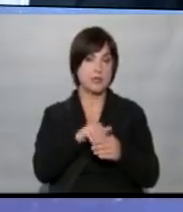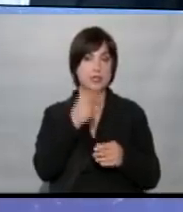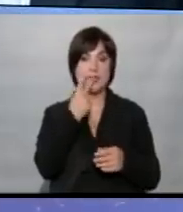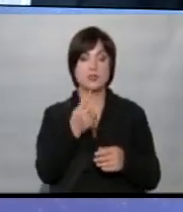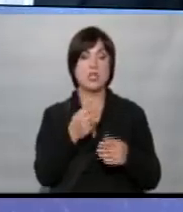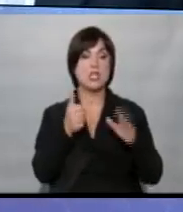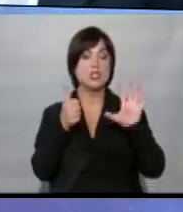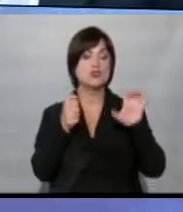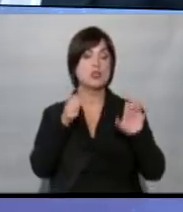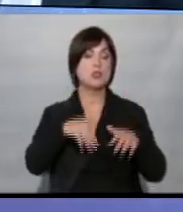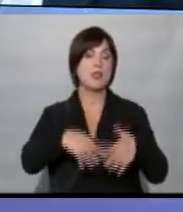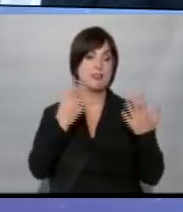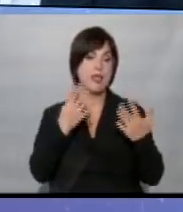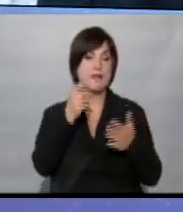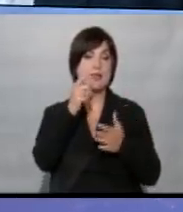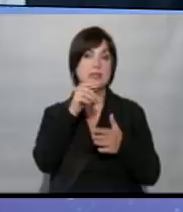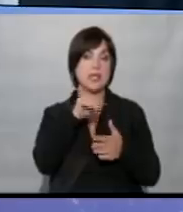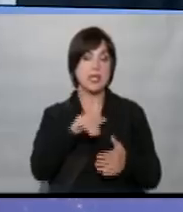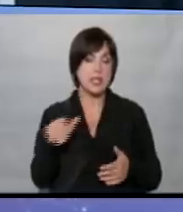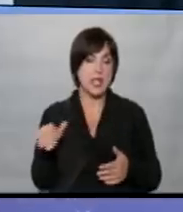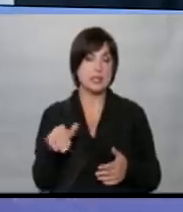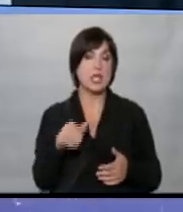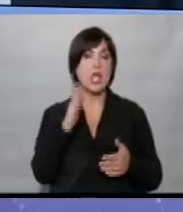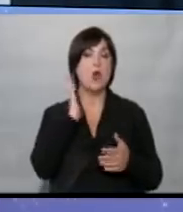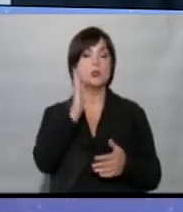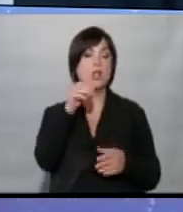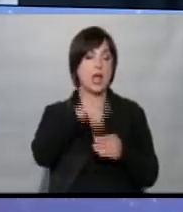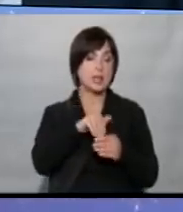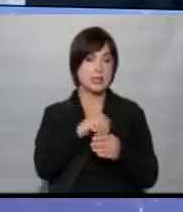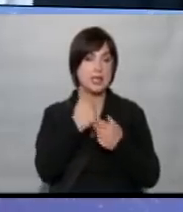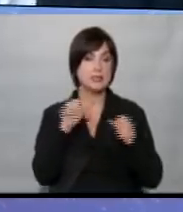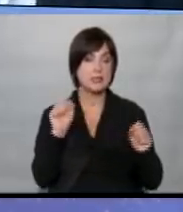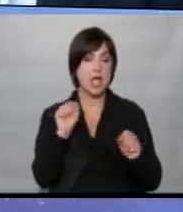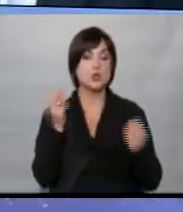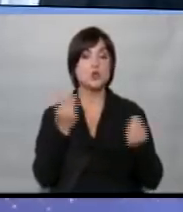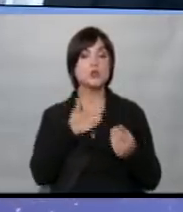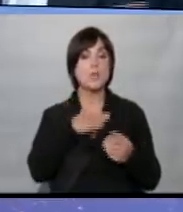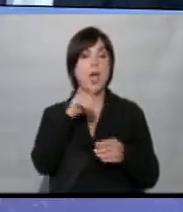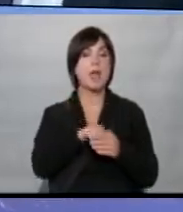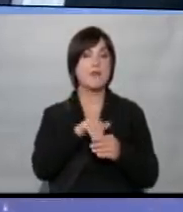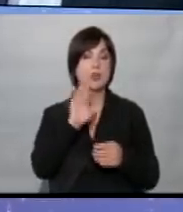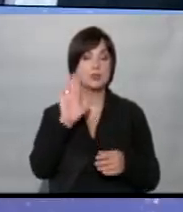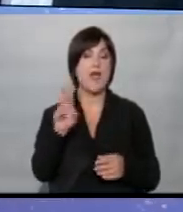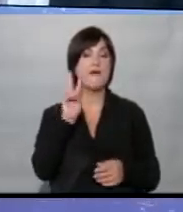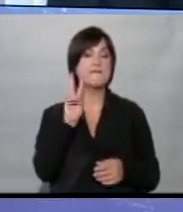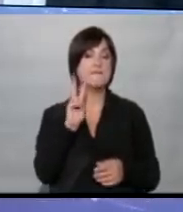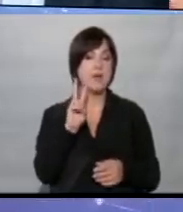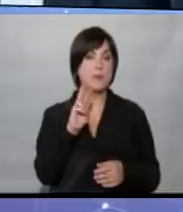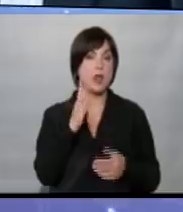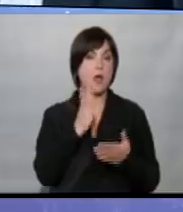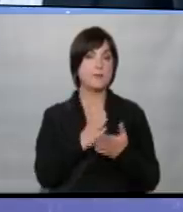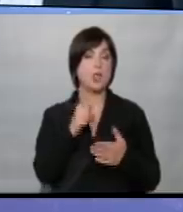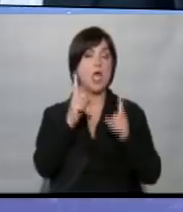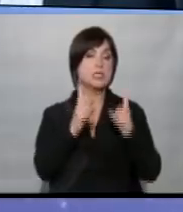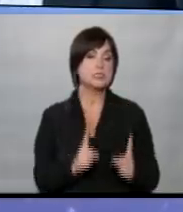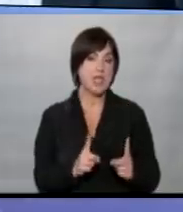дека 609.800 и не знам колку луѓе излегло и гласа за. Зошто има референдум? Од страната на ВМРО-ДПМНЕ, тоа е